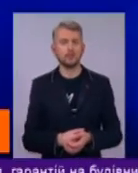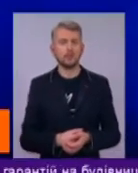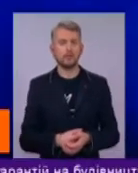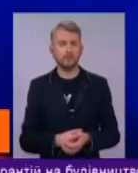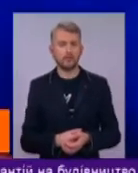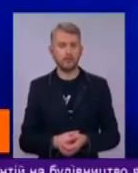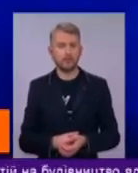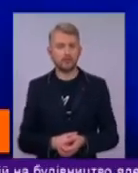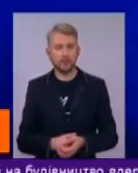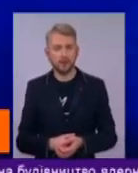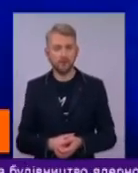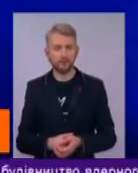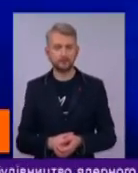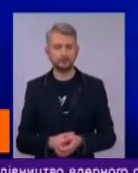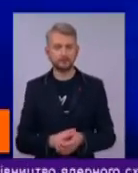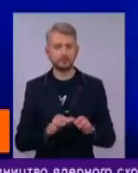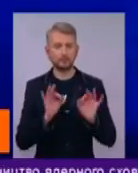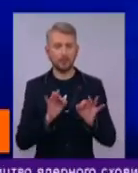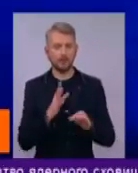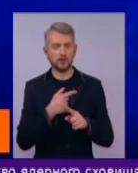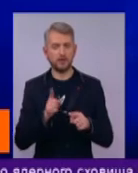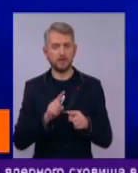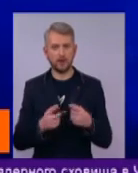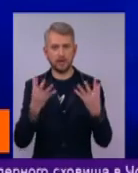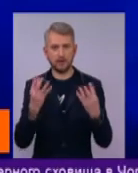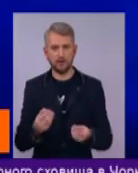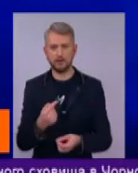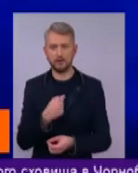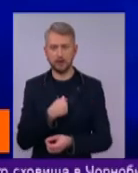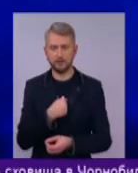Ну, звісно, в цей день я